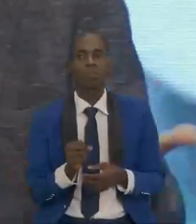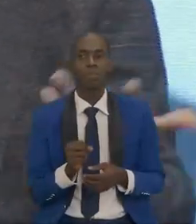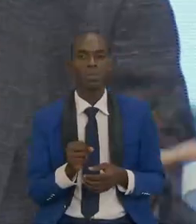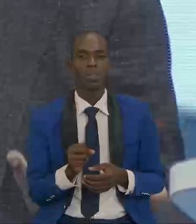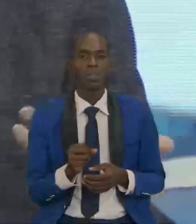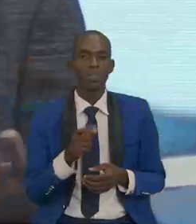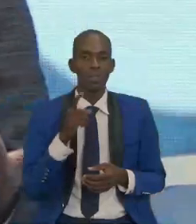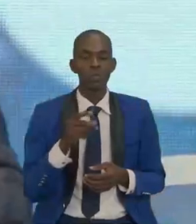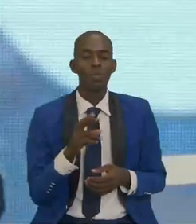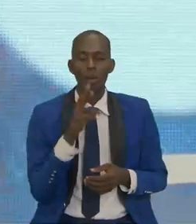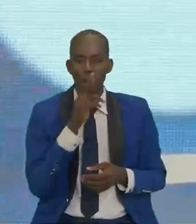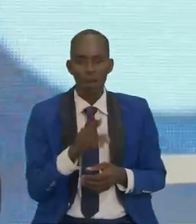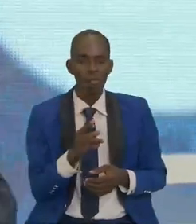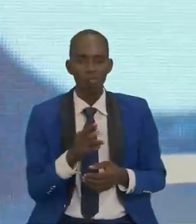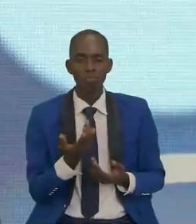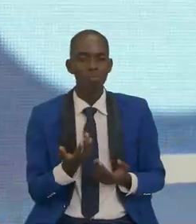vous avez le désir.